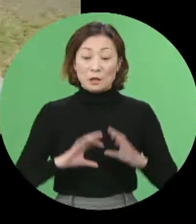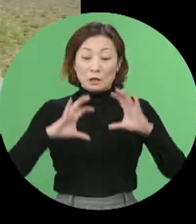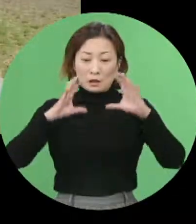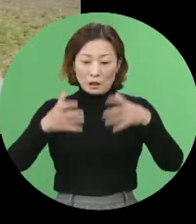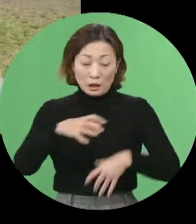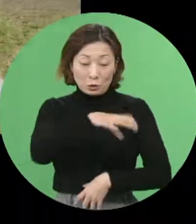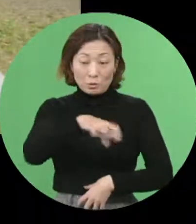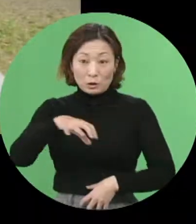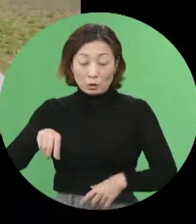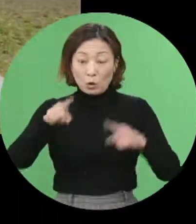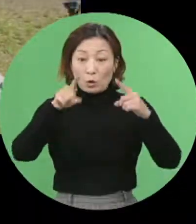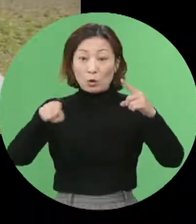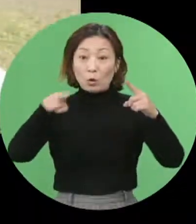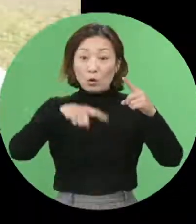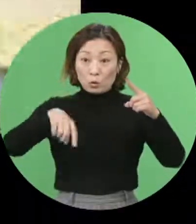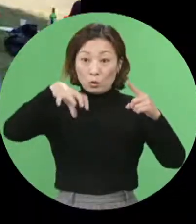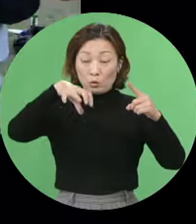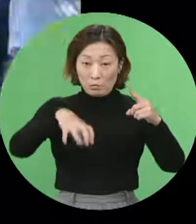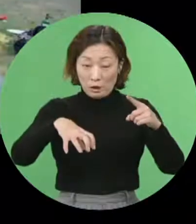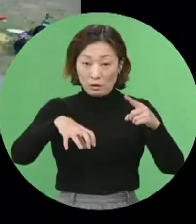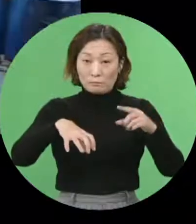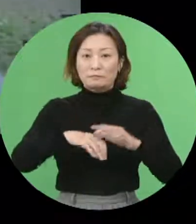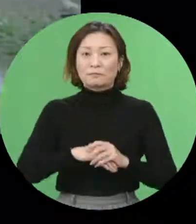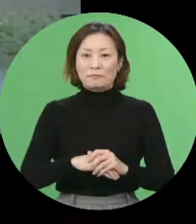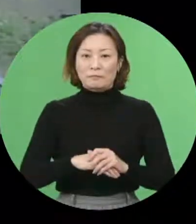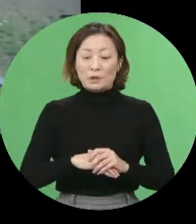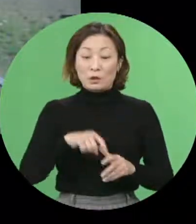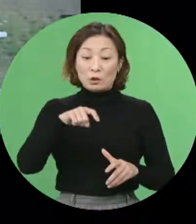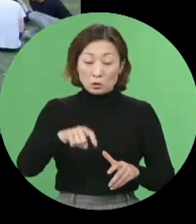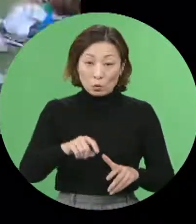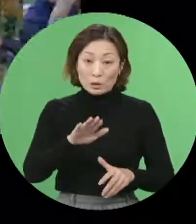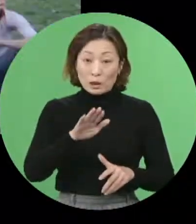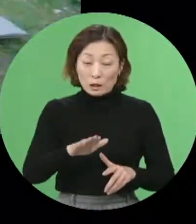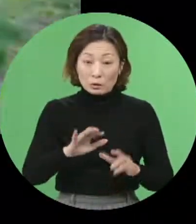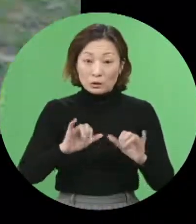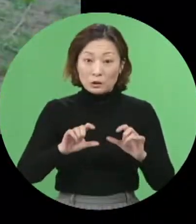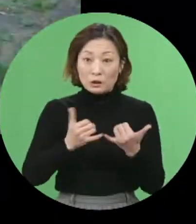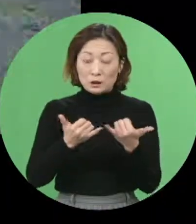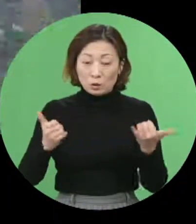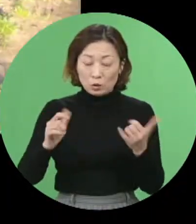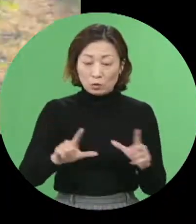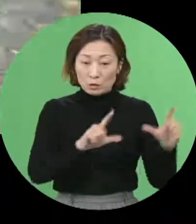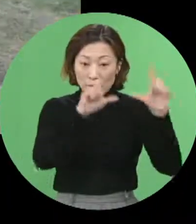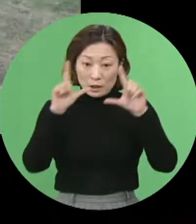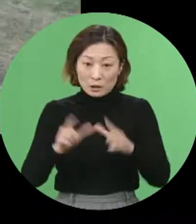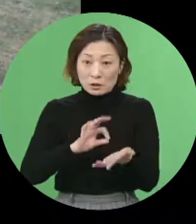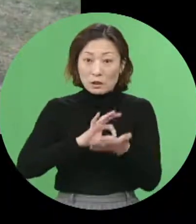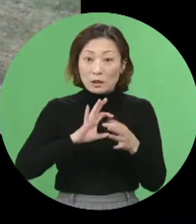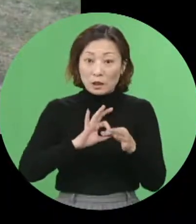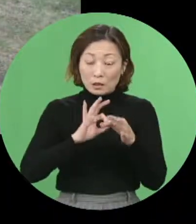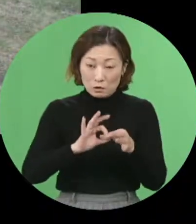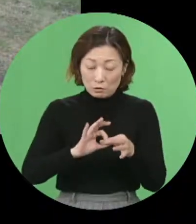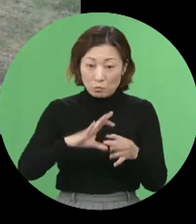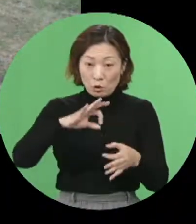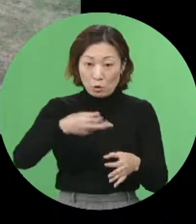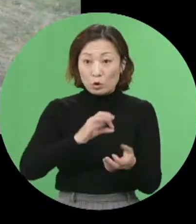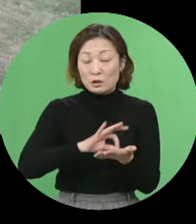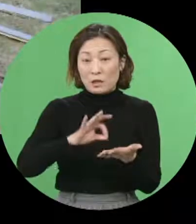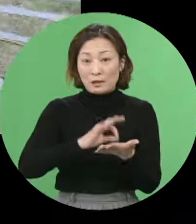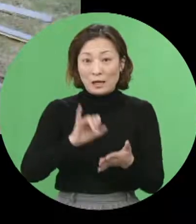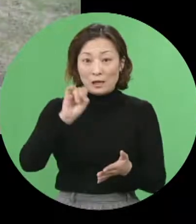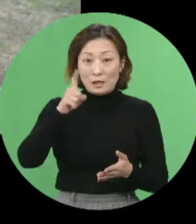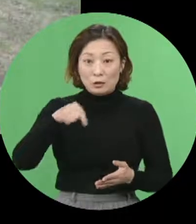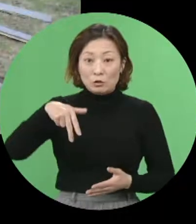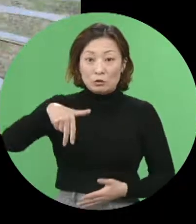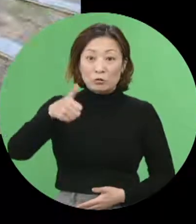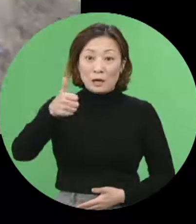世界各地の公共の場を舞台に、そこにある人々の営みに関わるものを素材にしてインスタレー